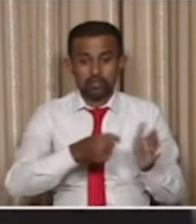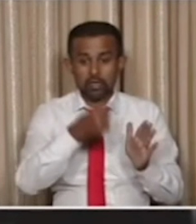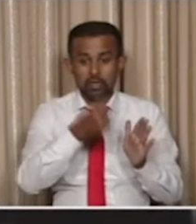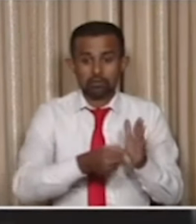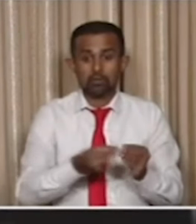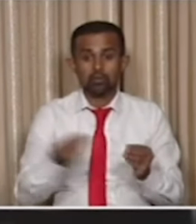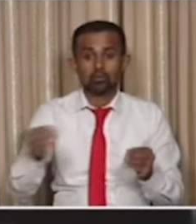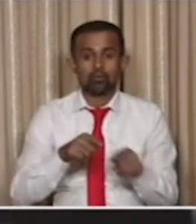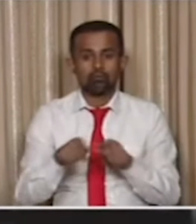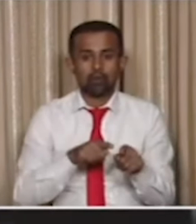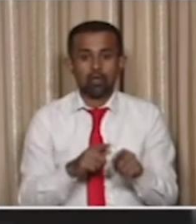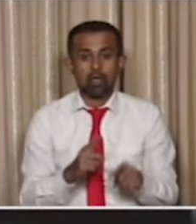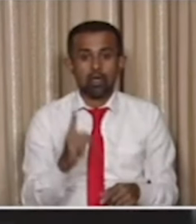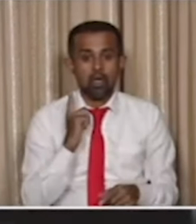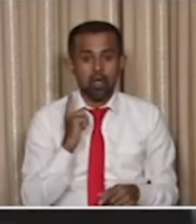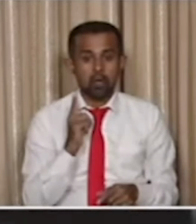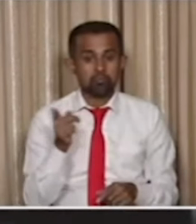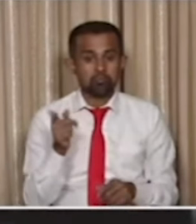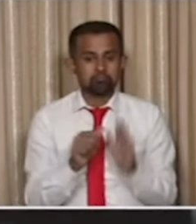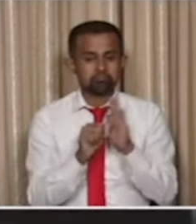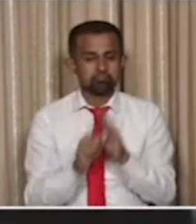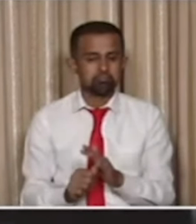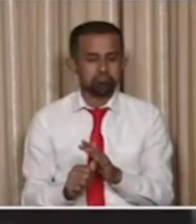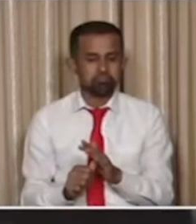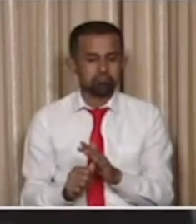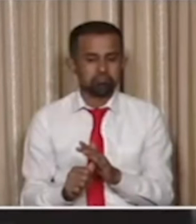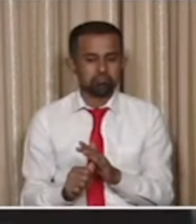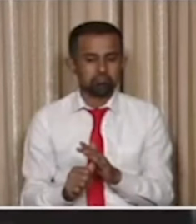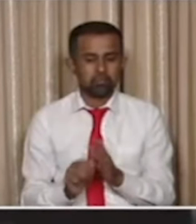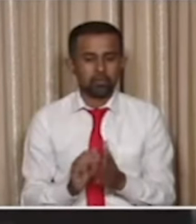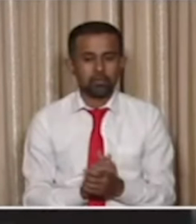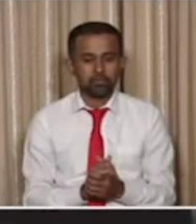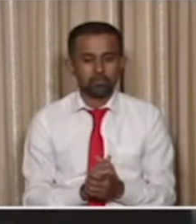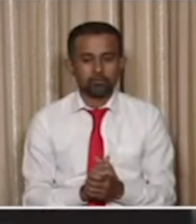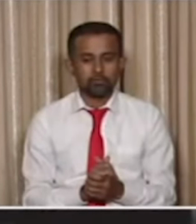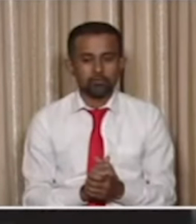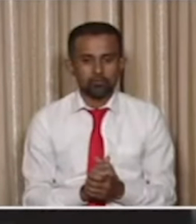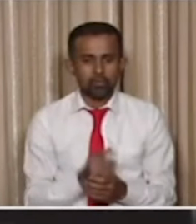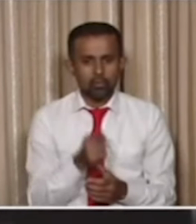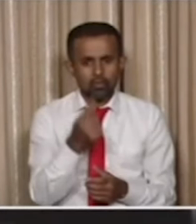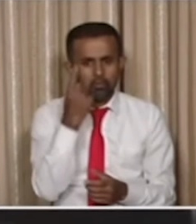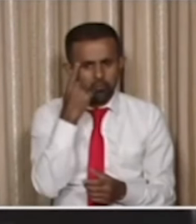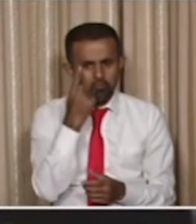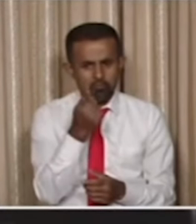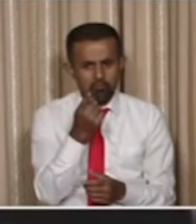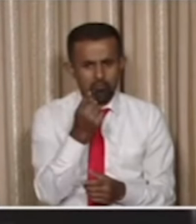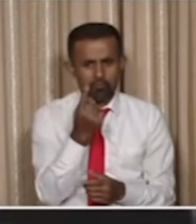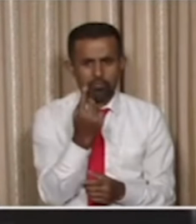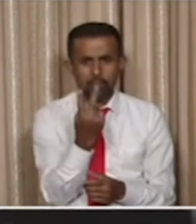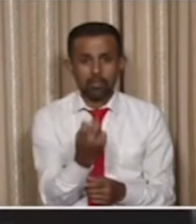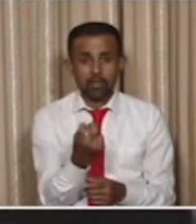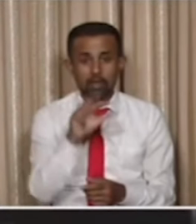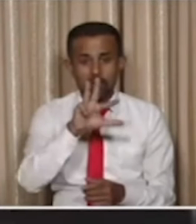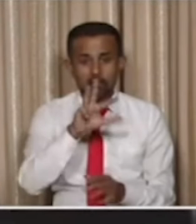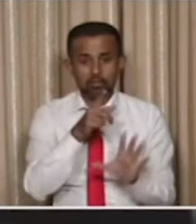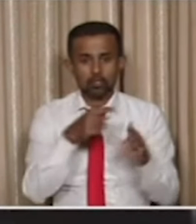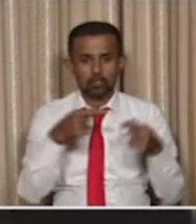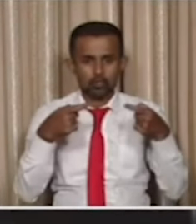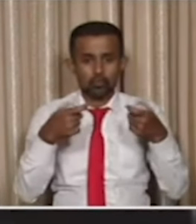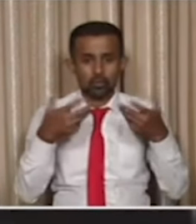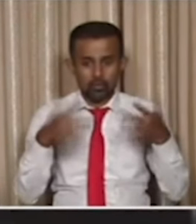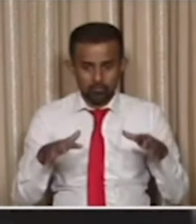මොකටද? රණවිරුවට දඬුවම් කරන්න. මුලාසන රුඩ මන්ත්‍රීතුමාට මතක ඇති 2009 යුද්ධය අවසන්